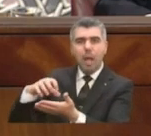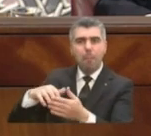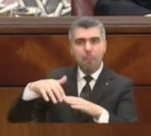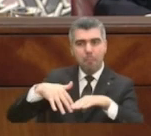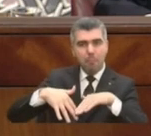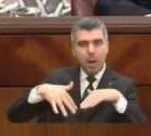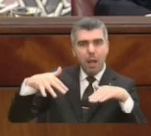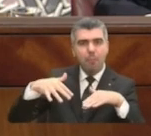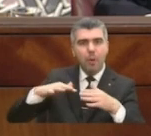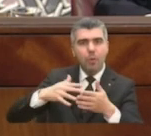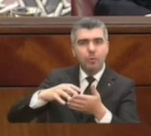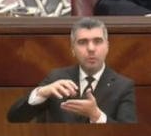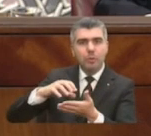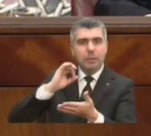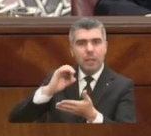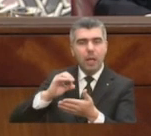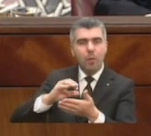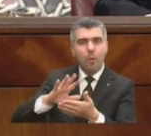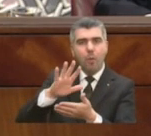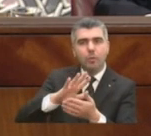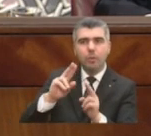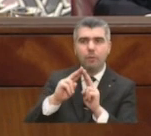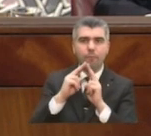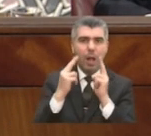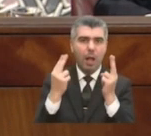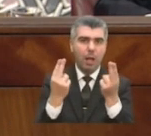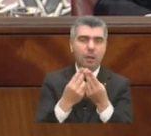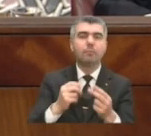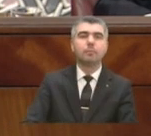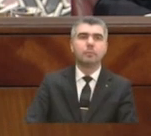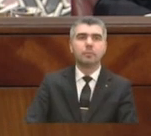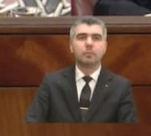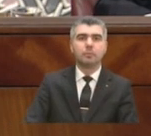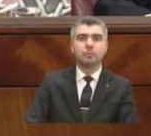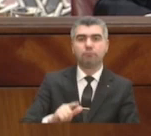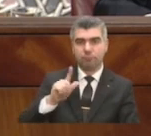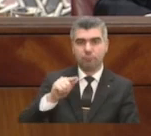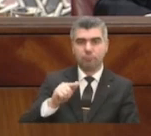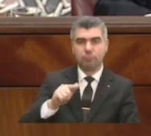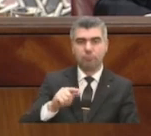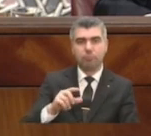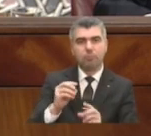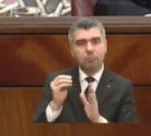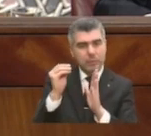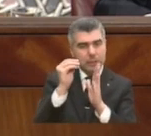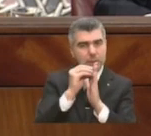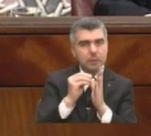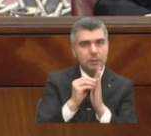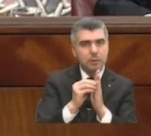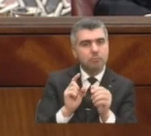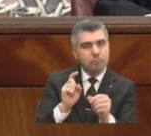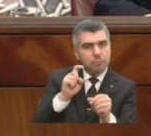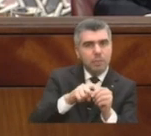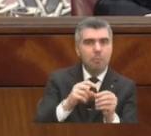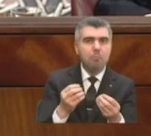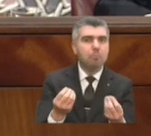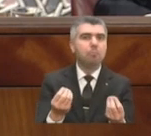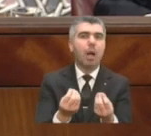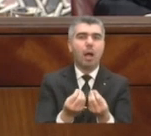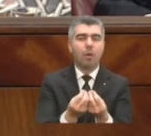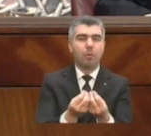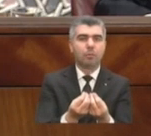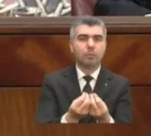والاقليميه والجهويه والدوليه ويتمتع بصفه العضويه فيها يؤكد